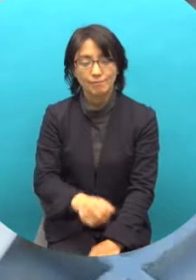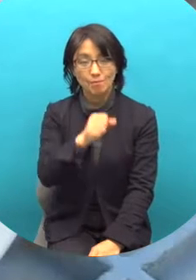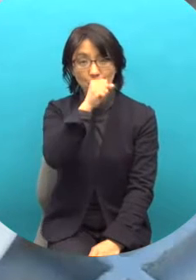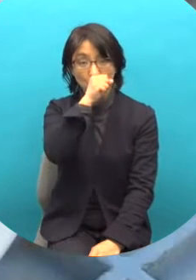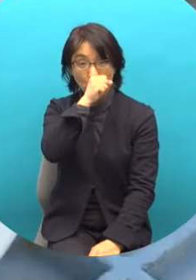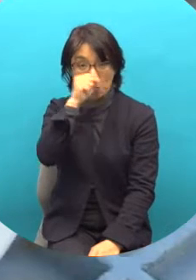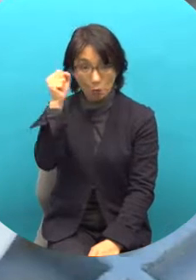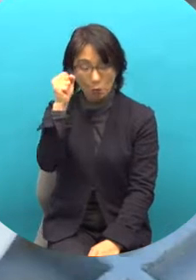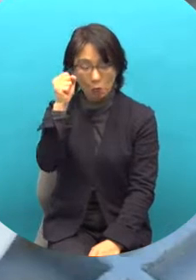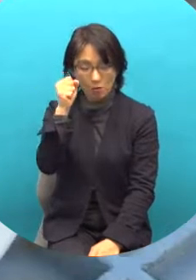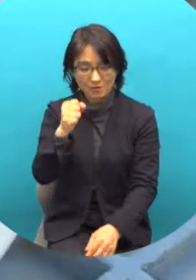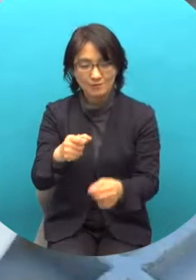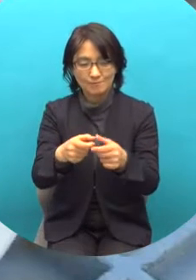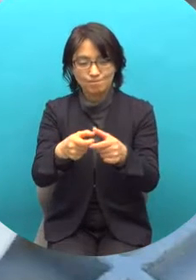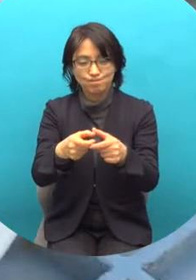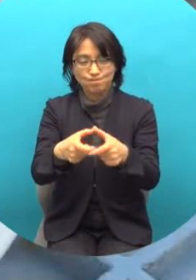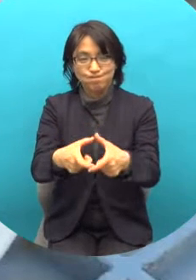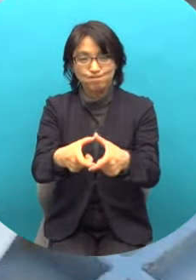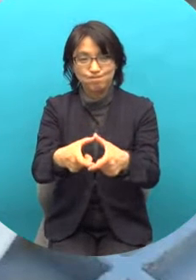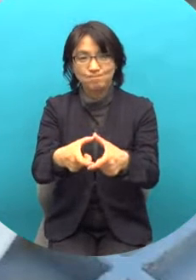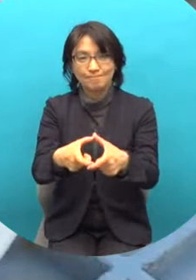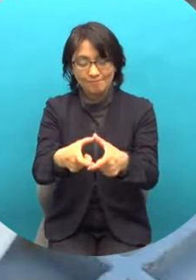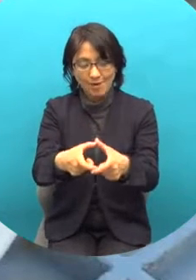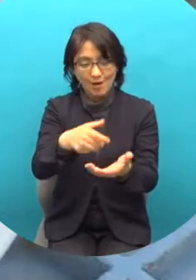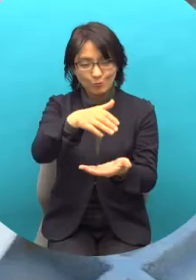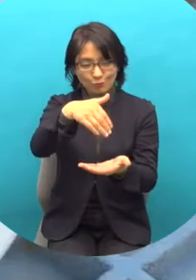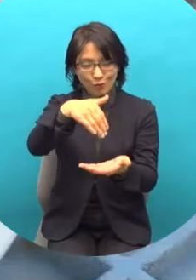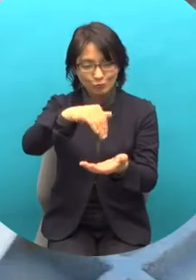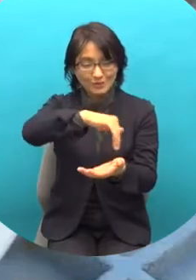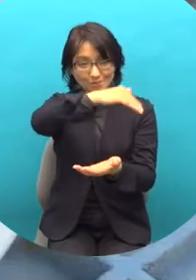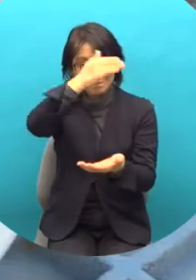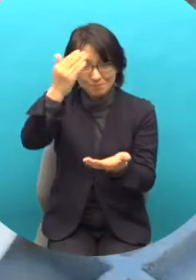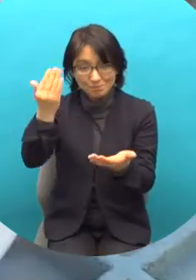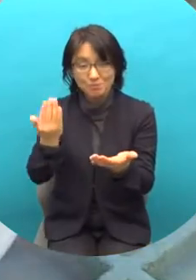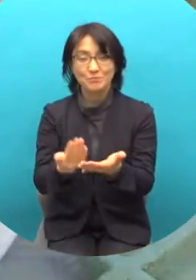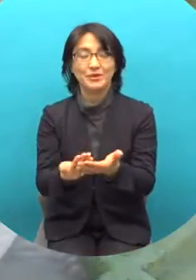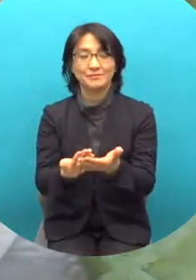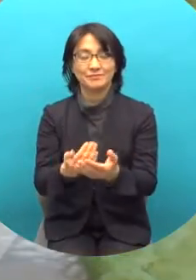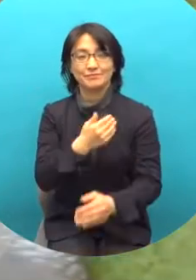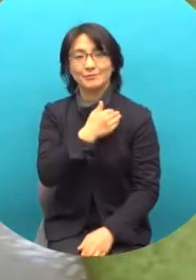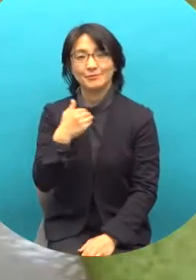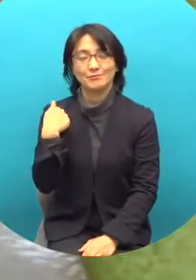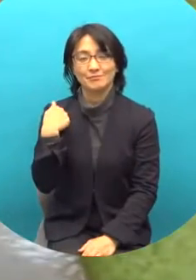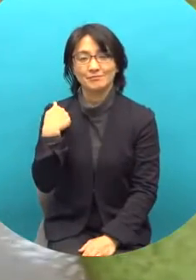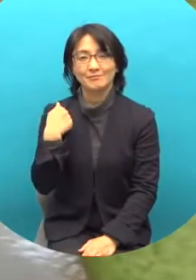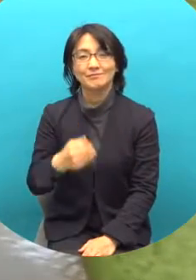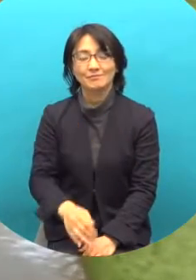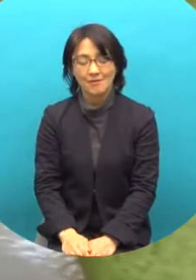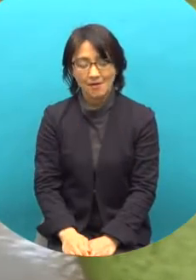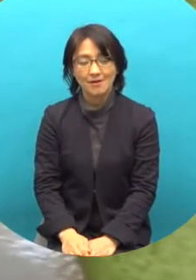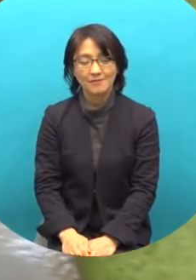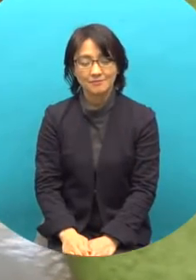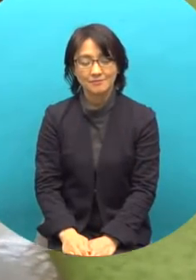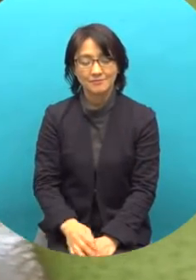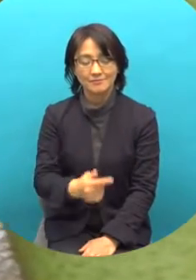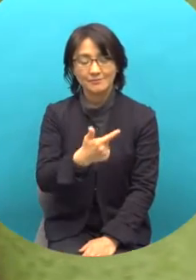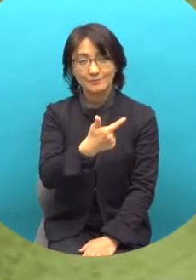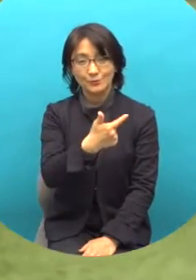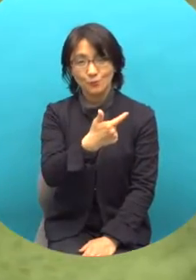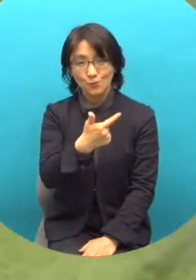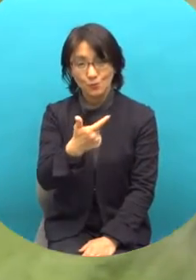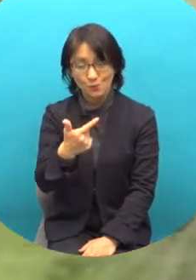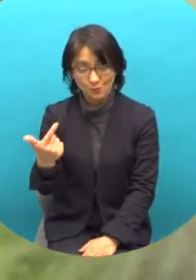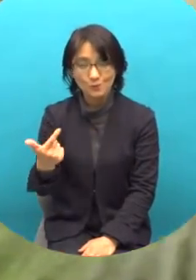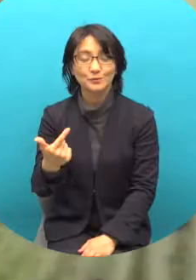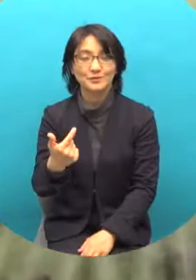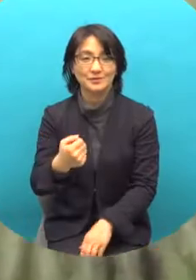年の受粉の出来栄えによってですね、キウイの大きさが左右されますので、収穫量にも